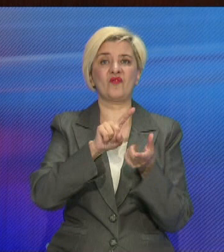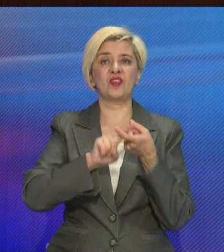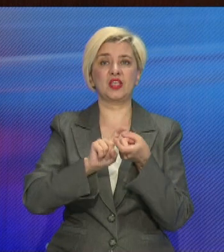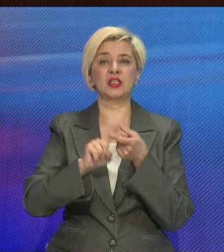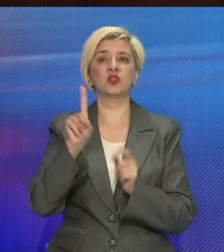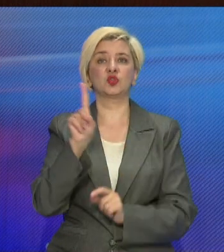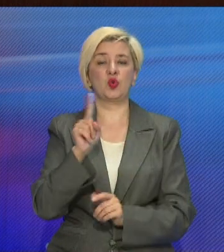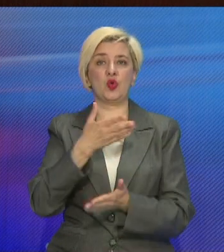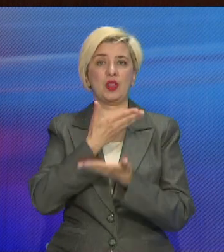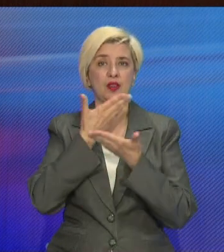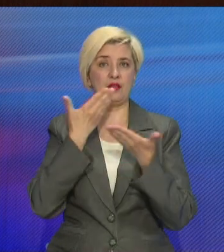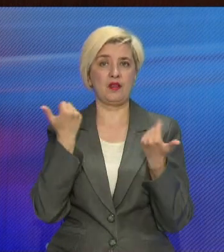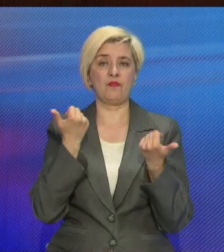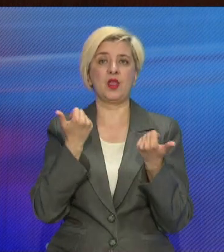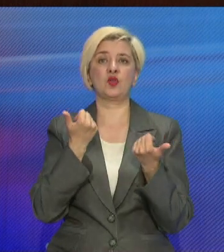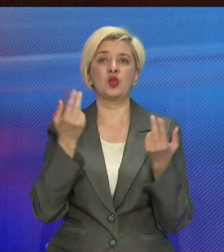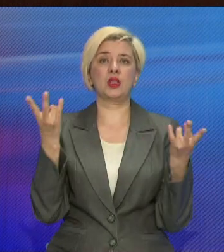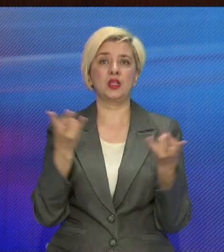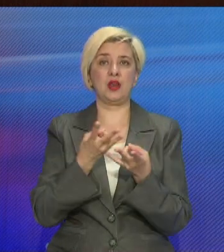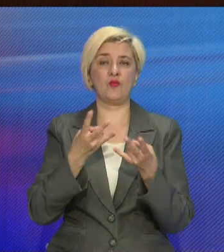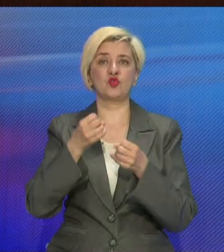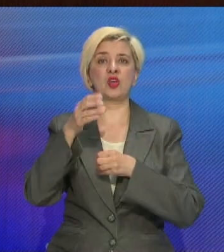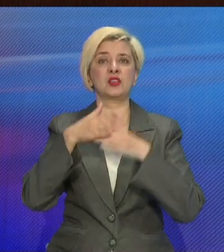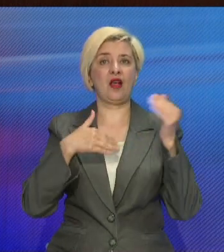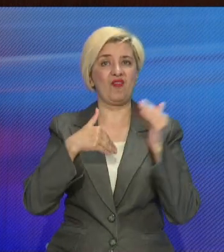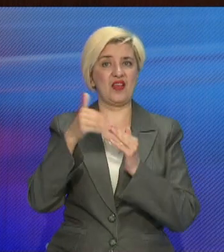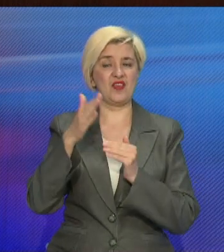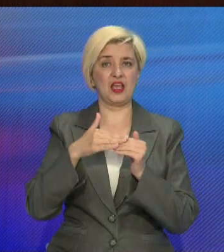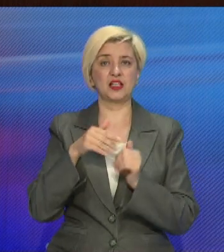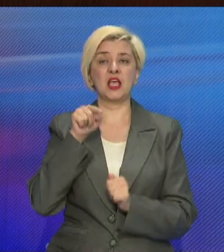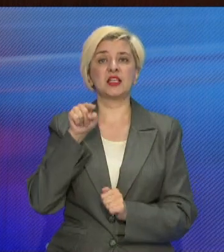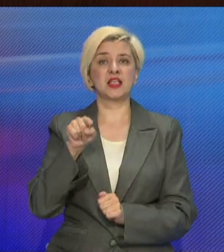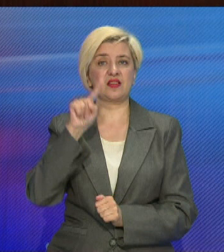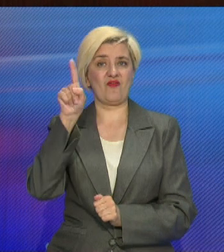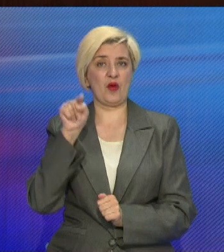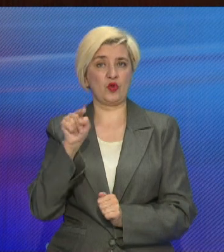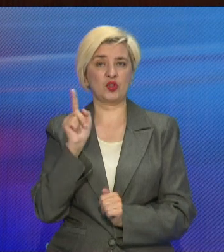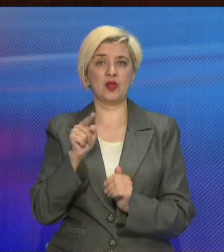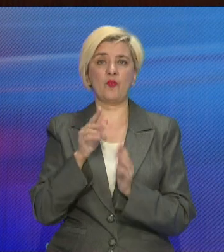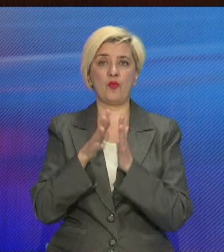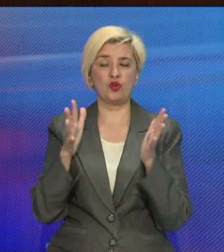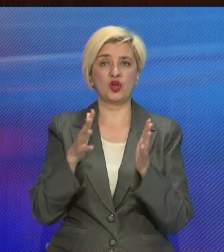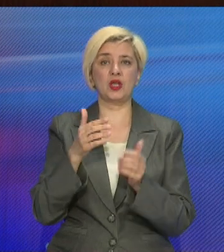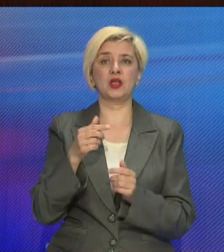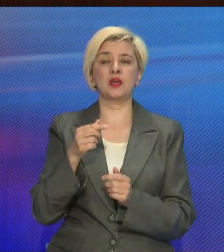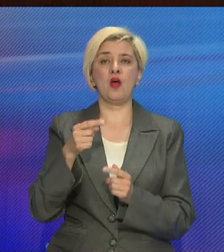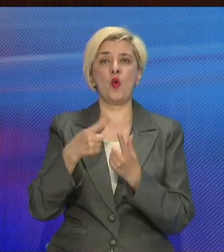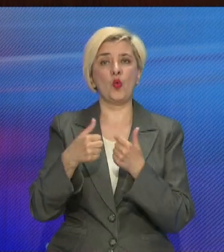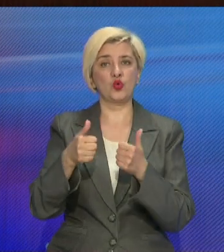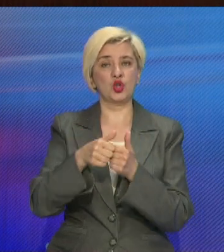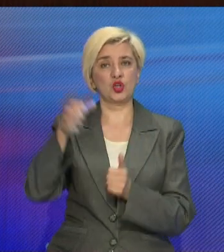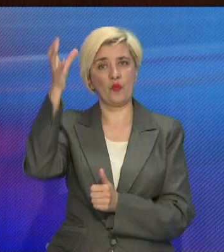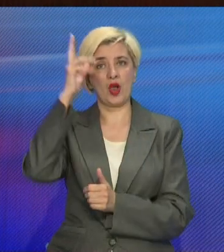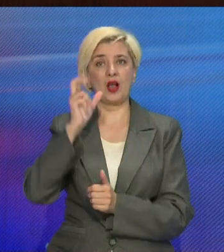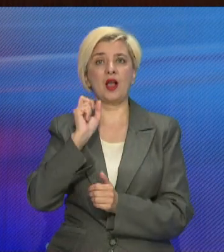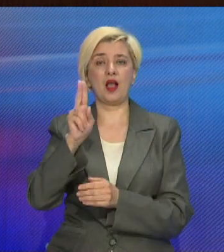имеет требующейся квалификации. Ну, здесь, как говорится, вопрос уже даже больше может быть и к самому учреждению образования, как мы